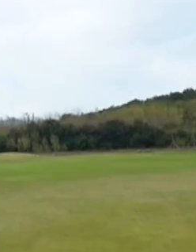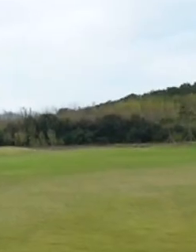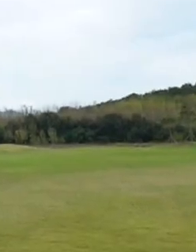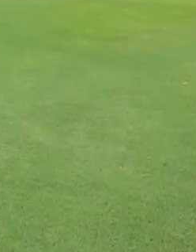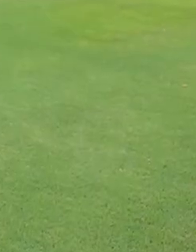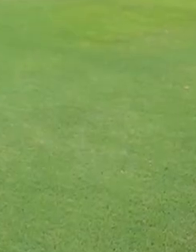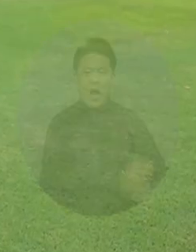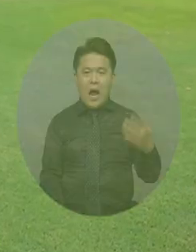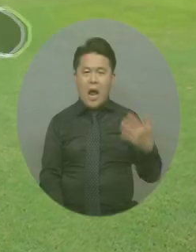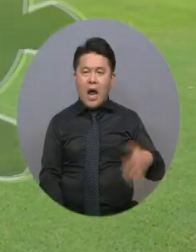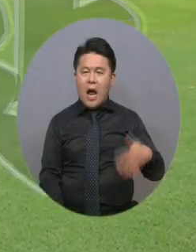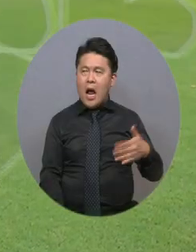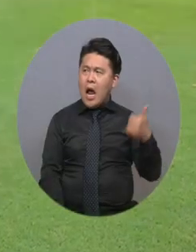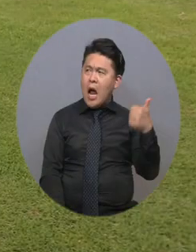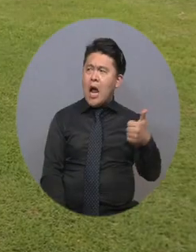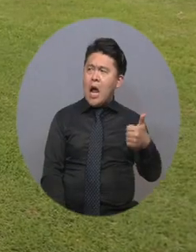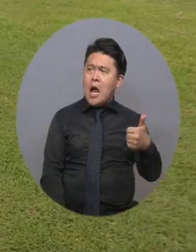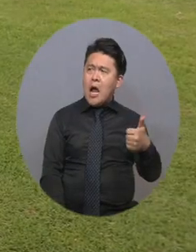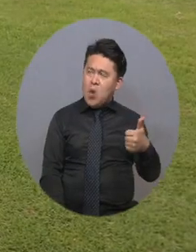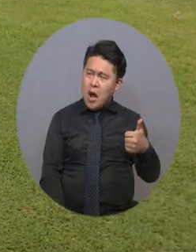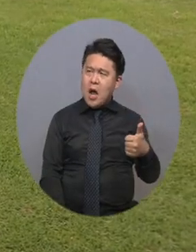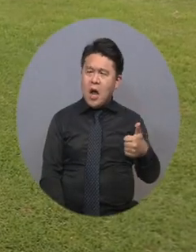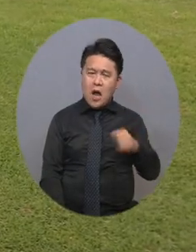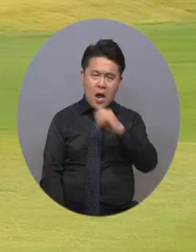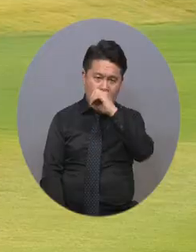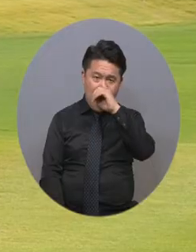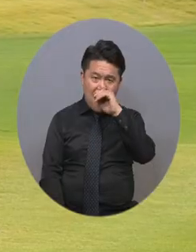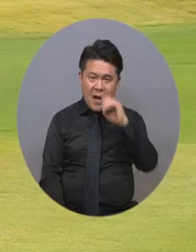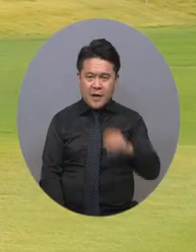와. 굿샷. 역시.